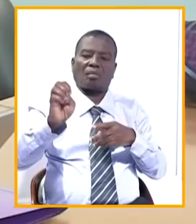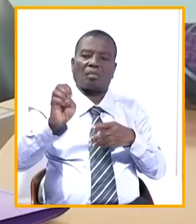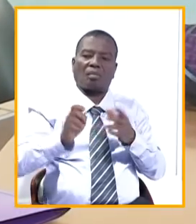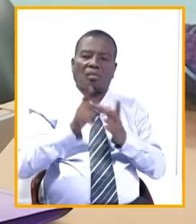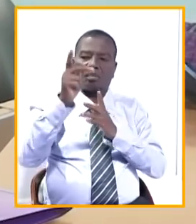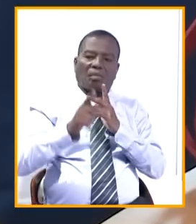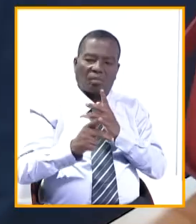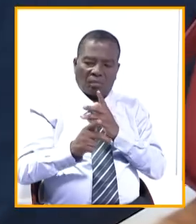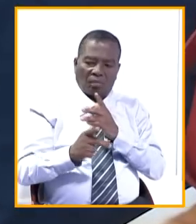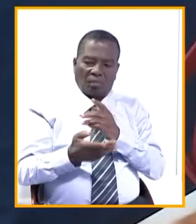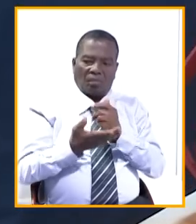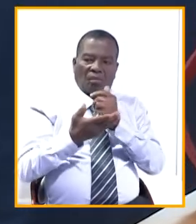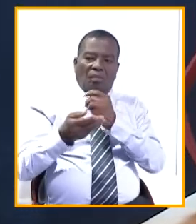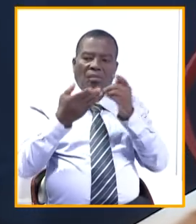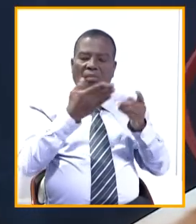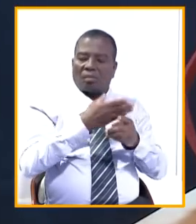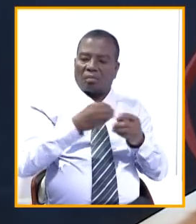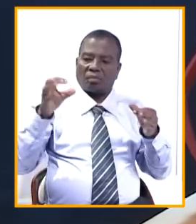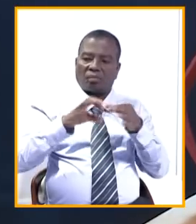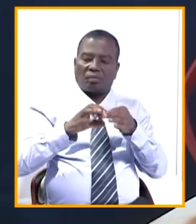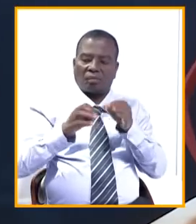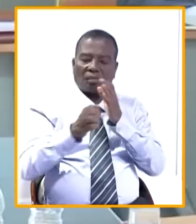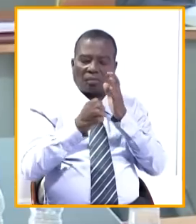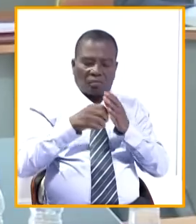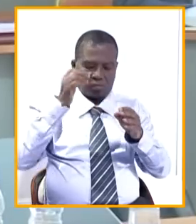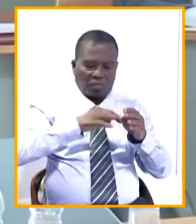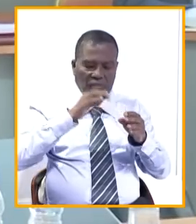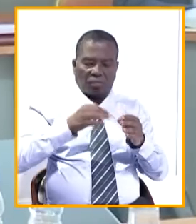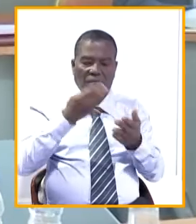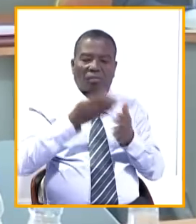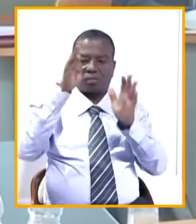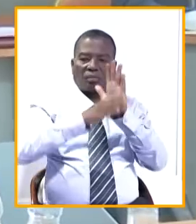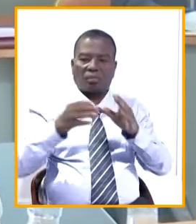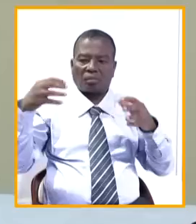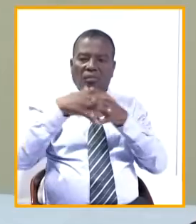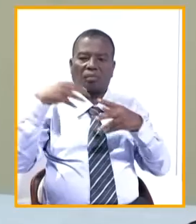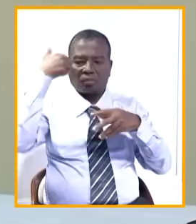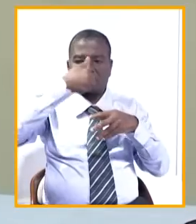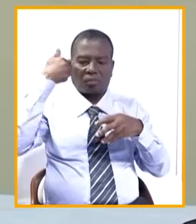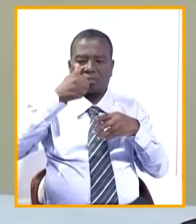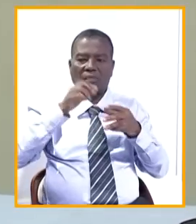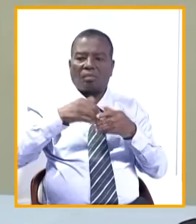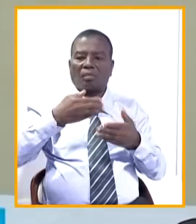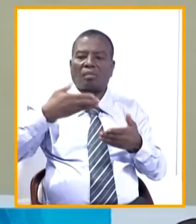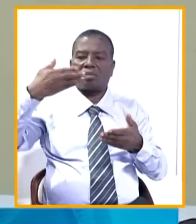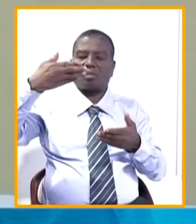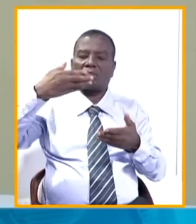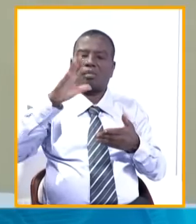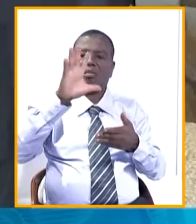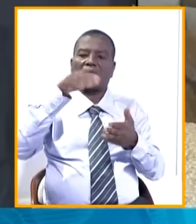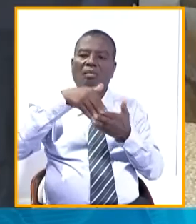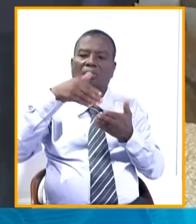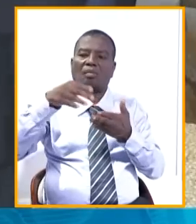d'appui à la mise en œuvre de l'accord de partenariat économique bénéficie d'un financement de l'Union européenne à hauteur de 5 millions